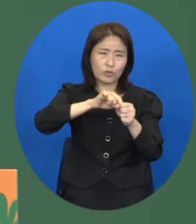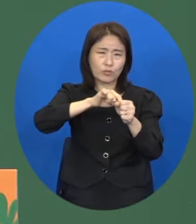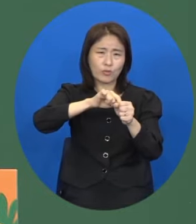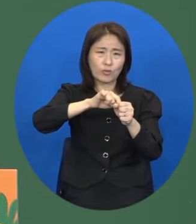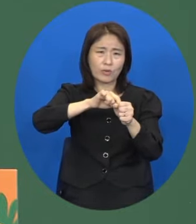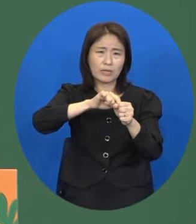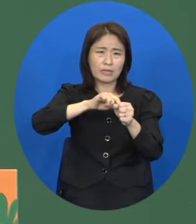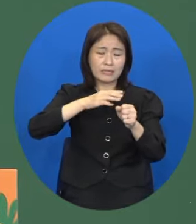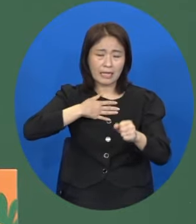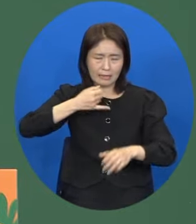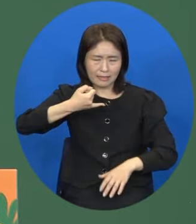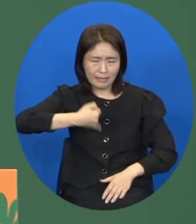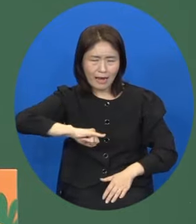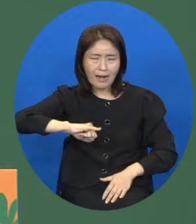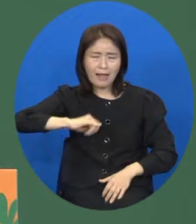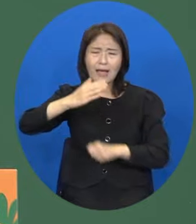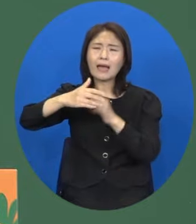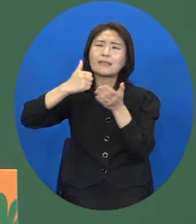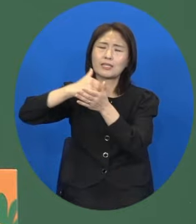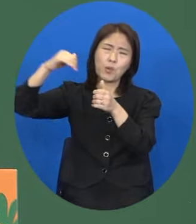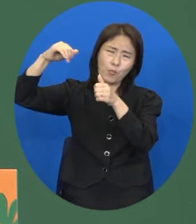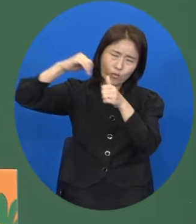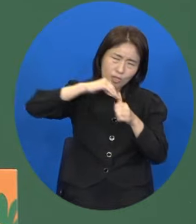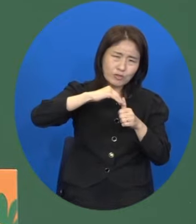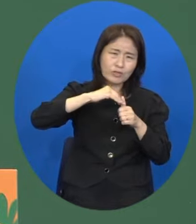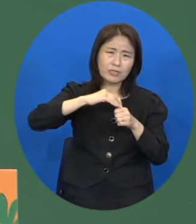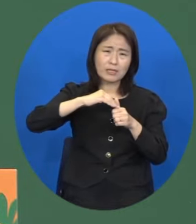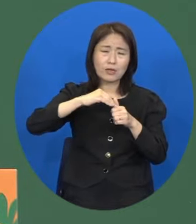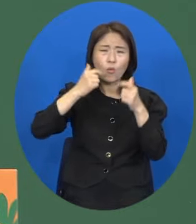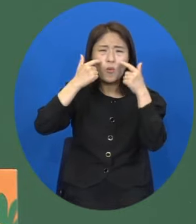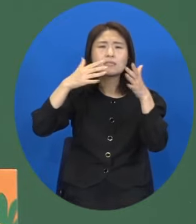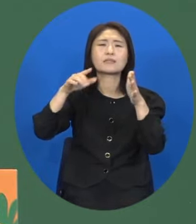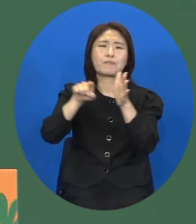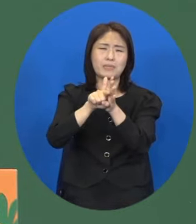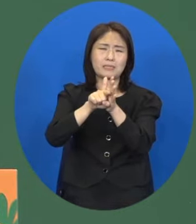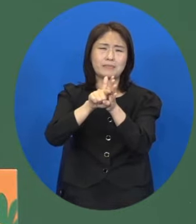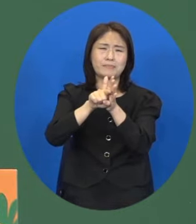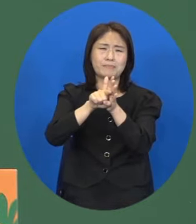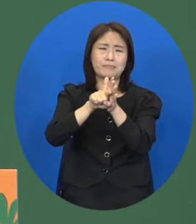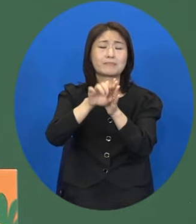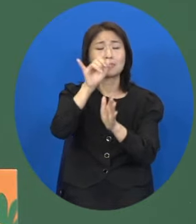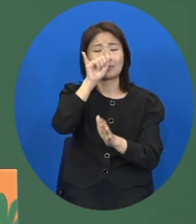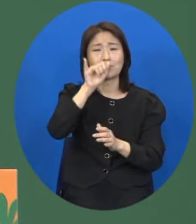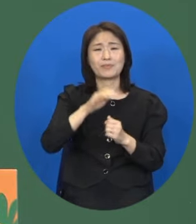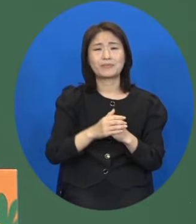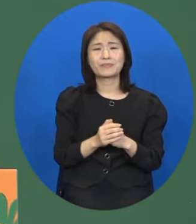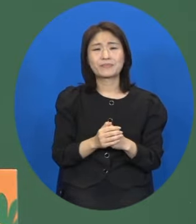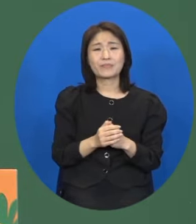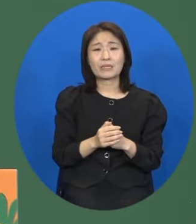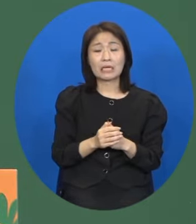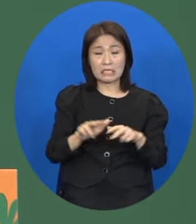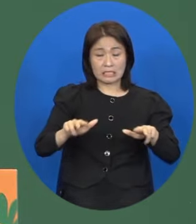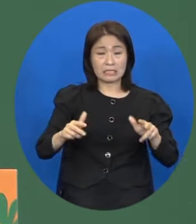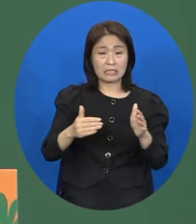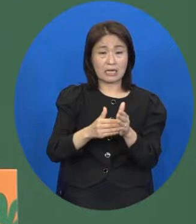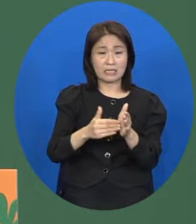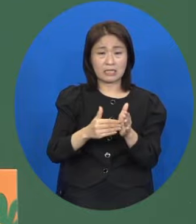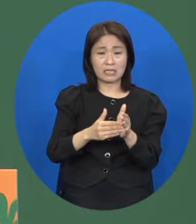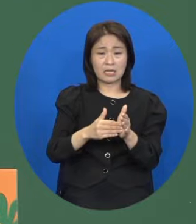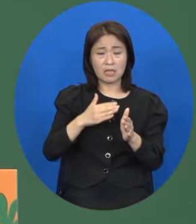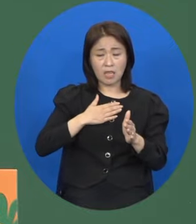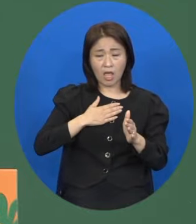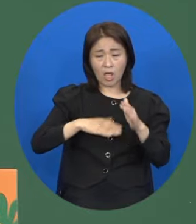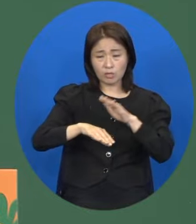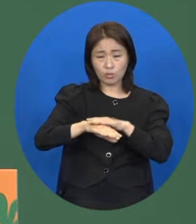보내셨다는 확신이 들기 시작했습니다. 주님, 내가 지금까지 내 손으로 뭘 했나요? 주님,